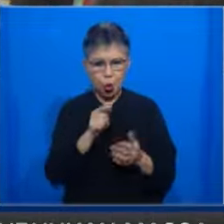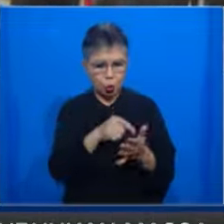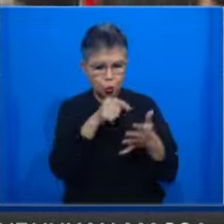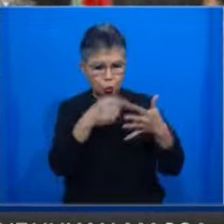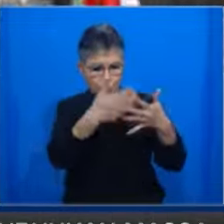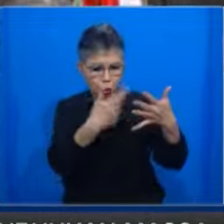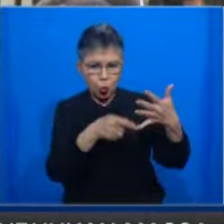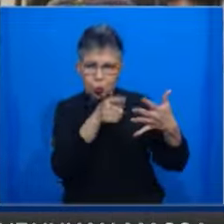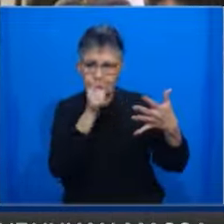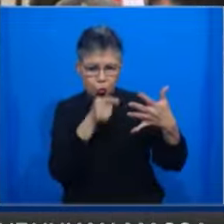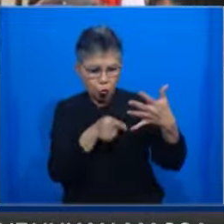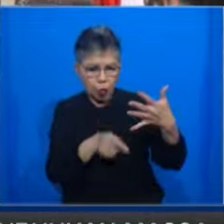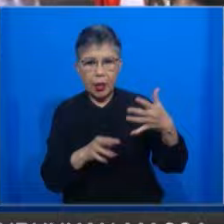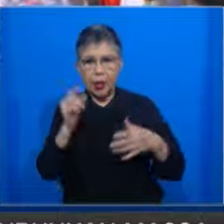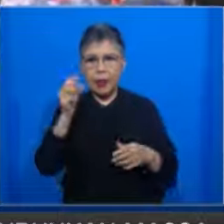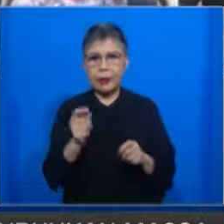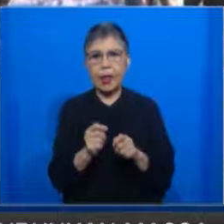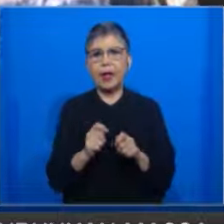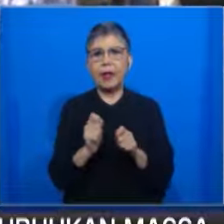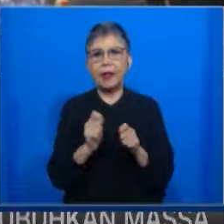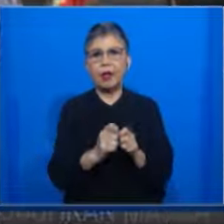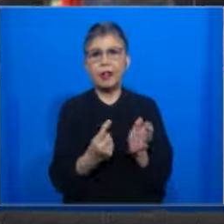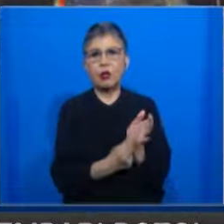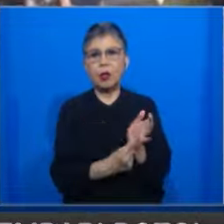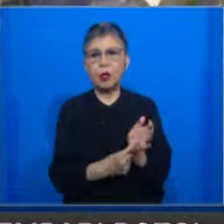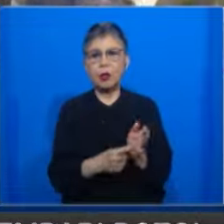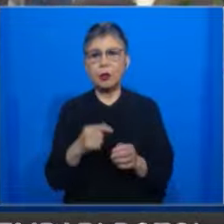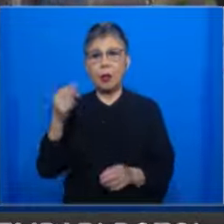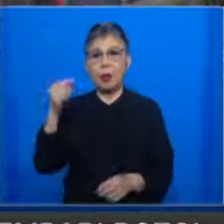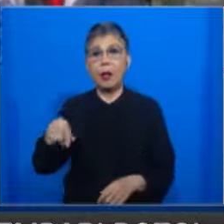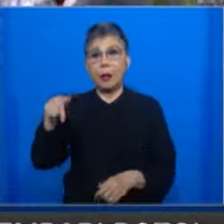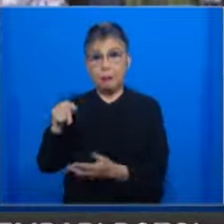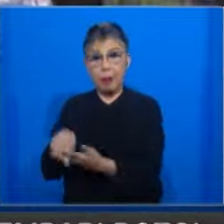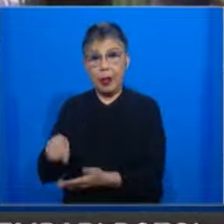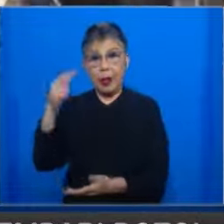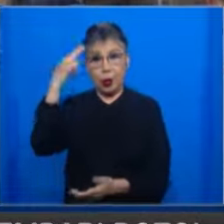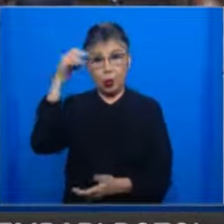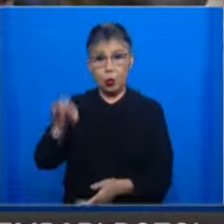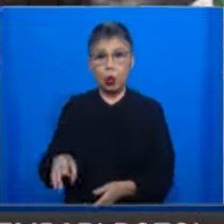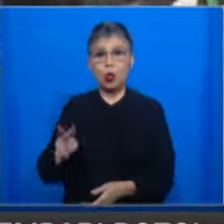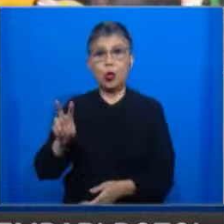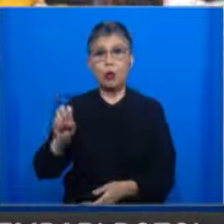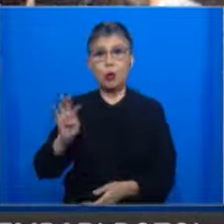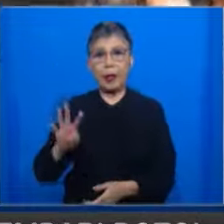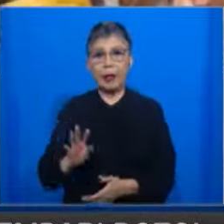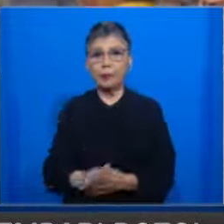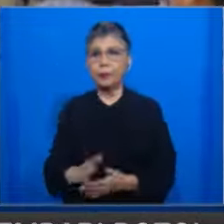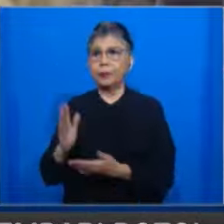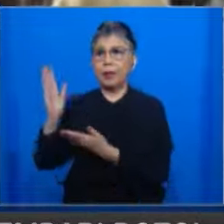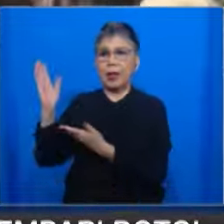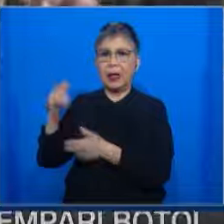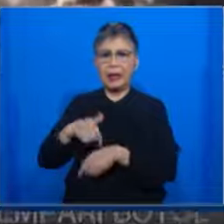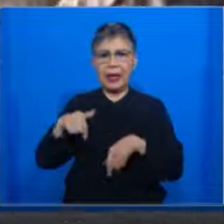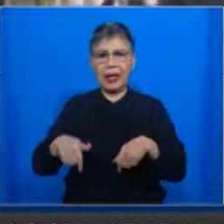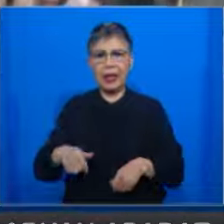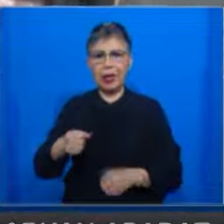lainnya selain rencana revisi undang-undang terkait pilkada di tahun 2020. Nah, Benny, saya bisa unjukkan bahwa saat ini